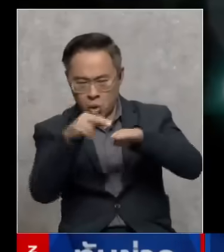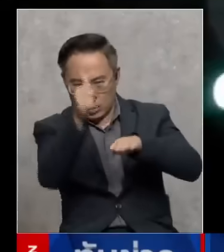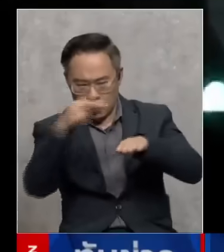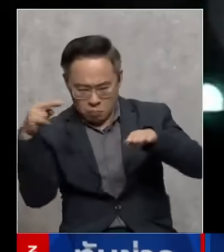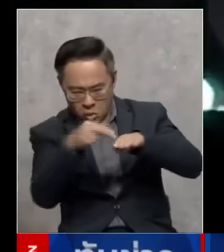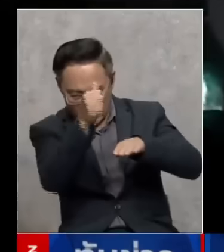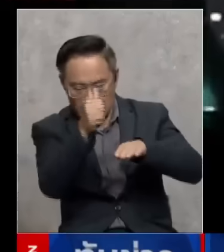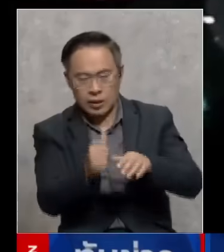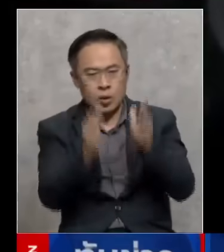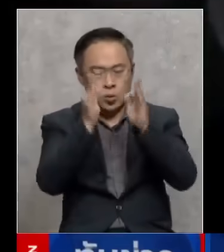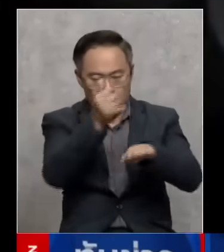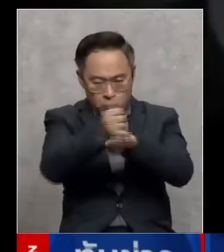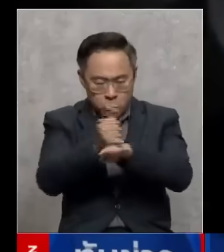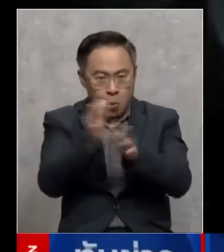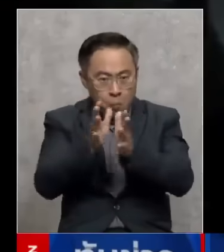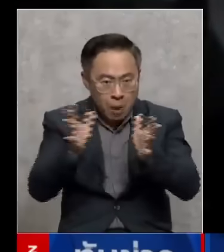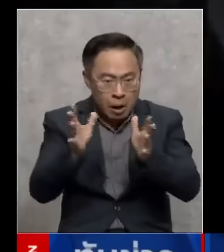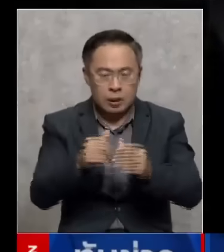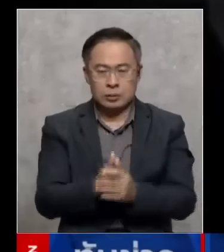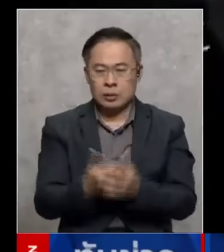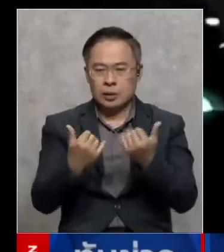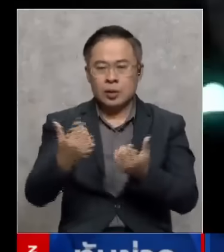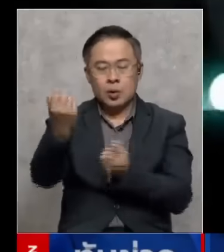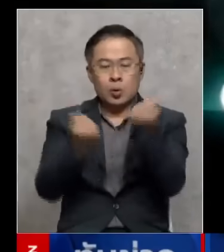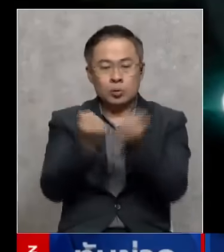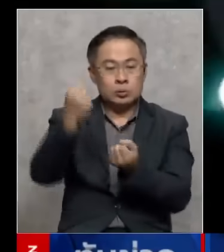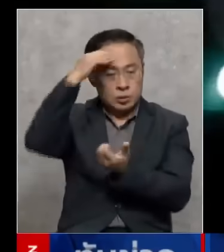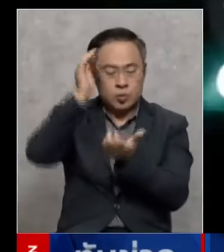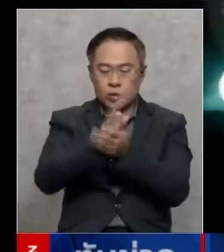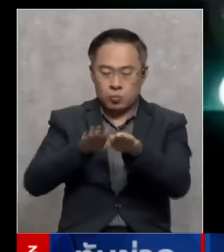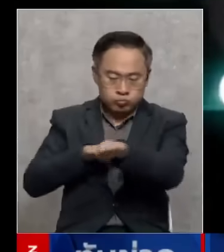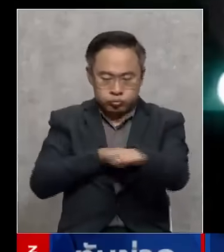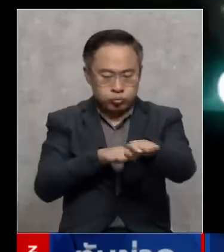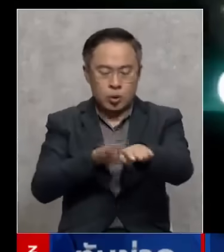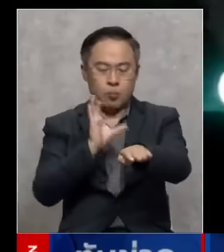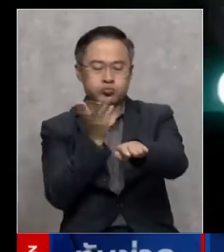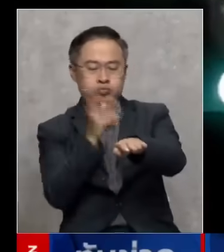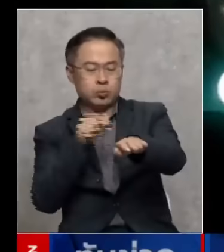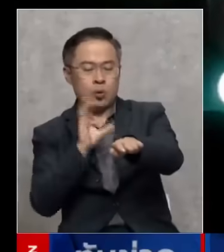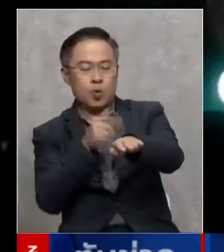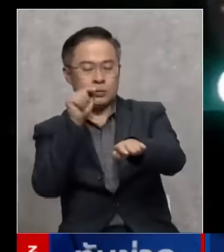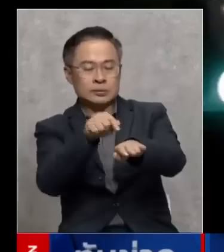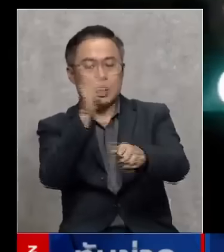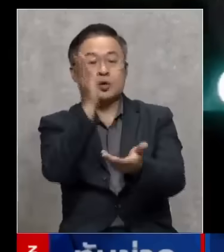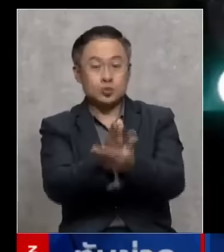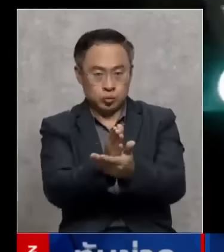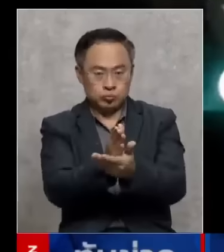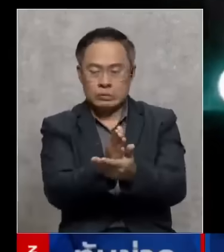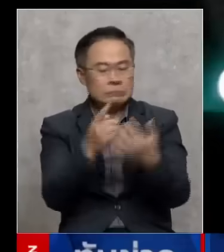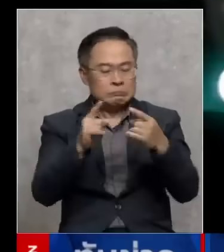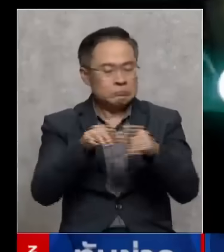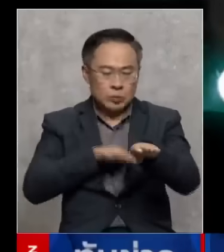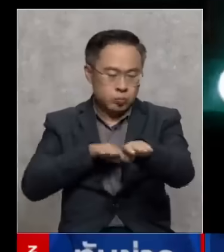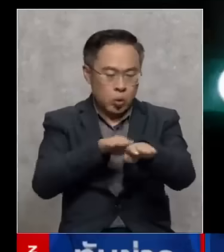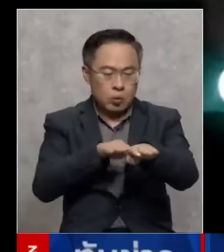เออบรรทุกของหนักมาด้วยก็เลยขับรถเนี่ยติดตามแล้วก็เปิดสัญญาณเรียกให้จอดแต่ปรากฏว่ารถคันนี้ไม่จอดนะคะ